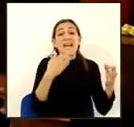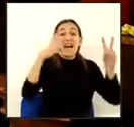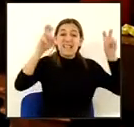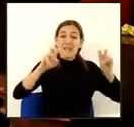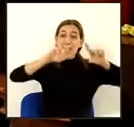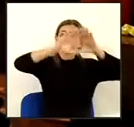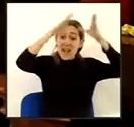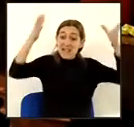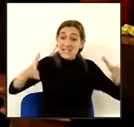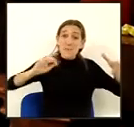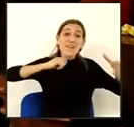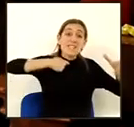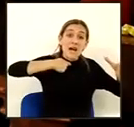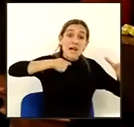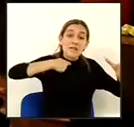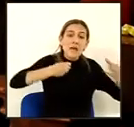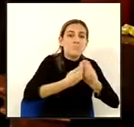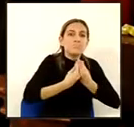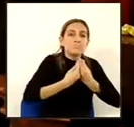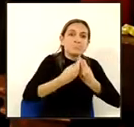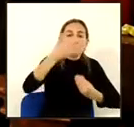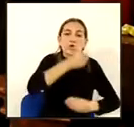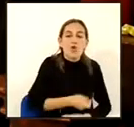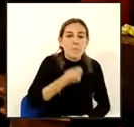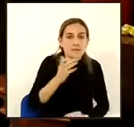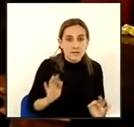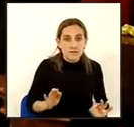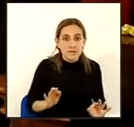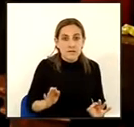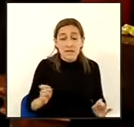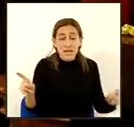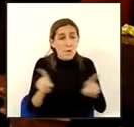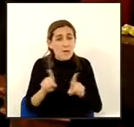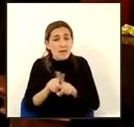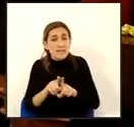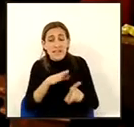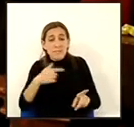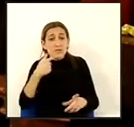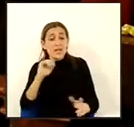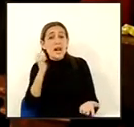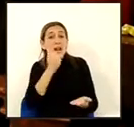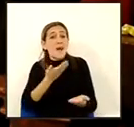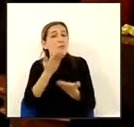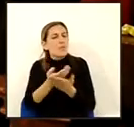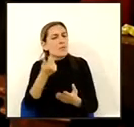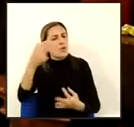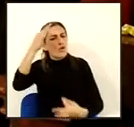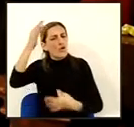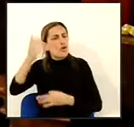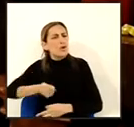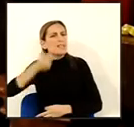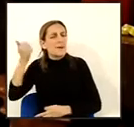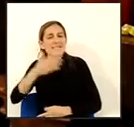d'Auschwitz no tenien més capacitat. De totes maneres, voldríem que la moció concretés una mica més el que pretén i com ho